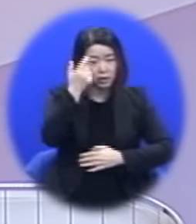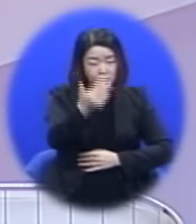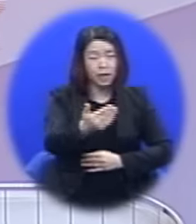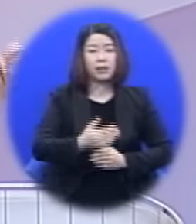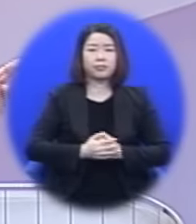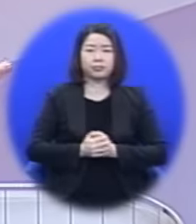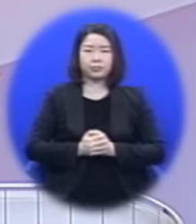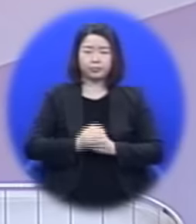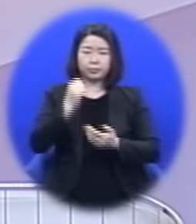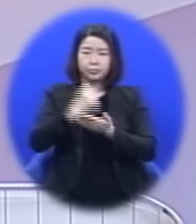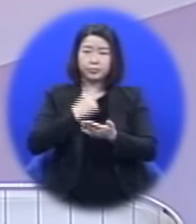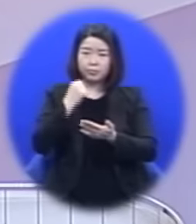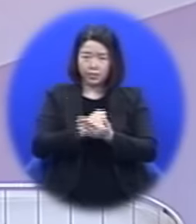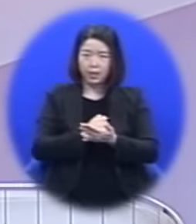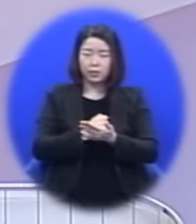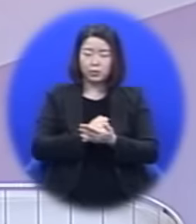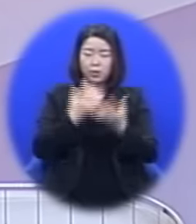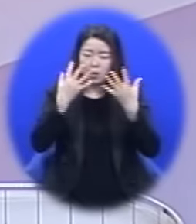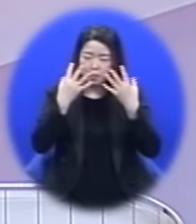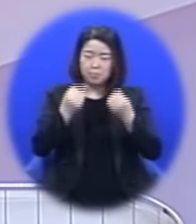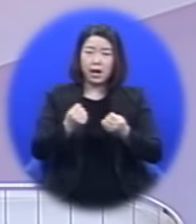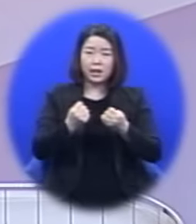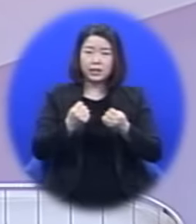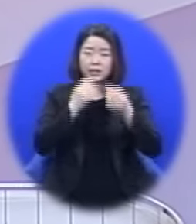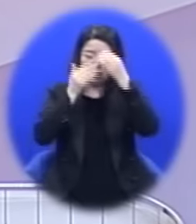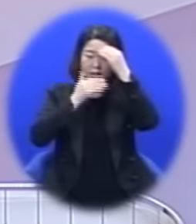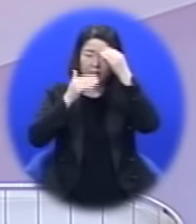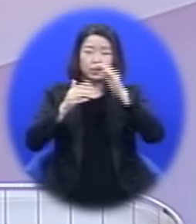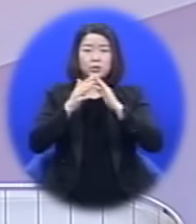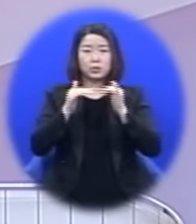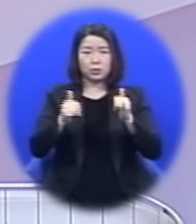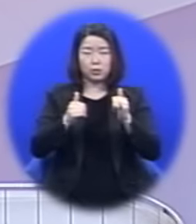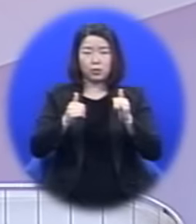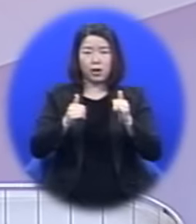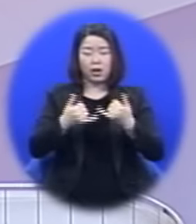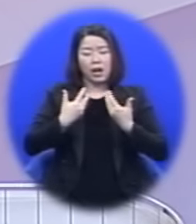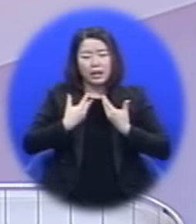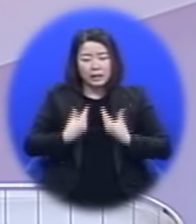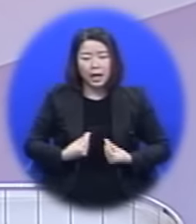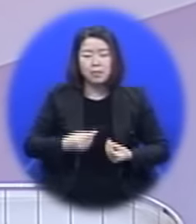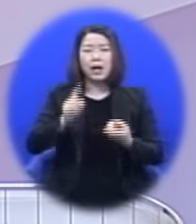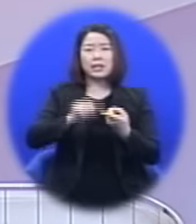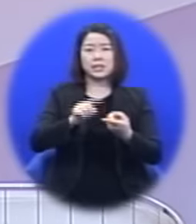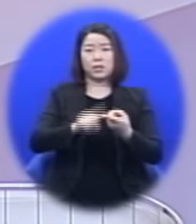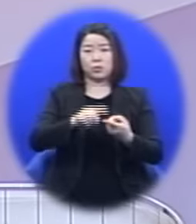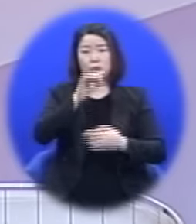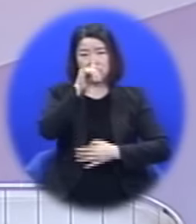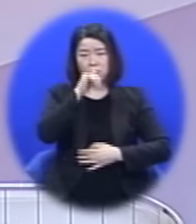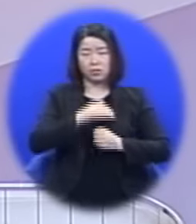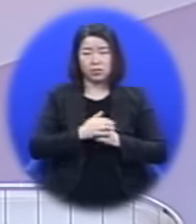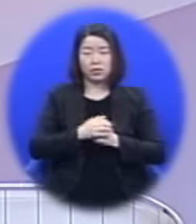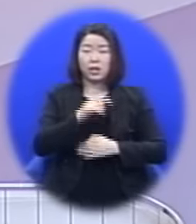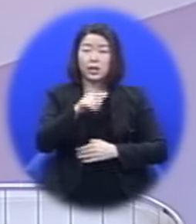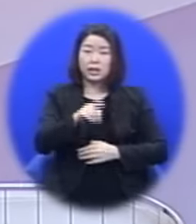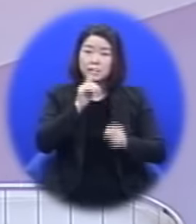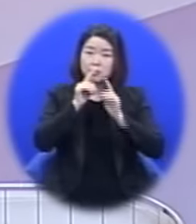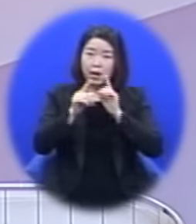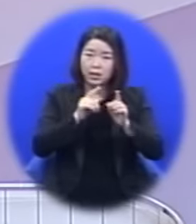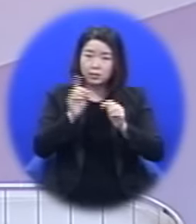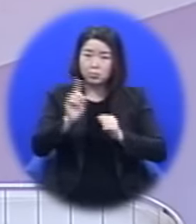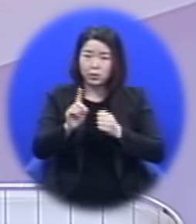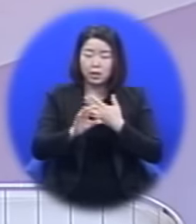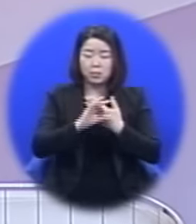안타깝게도 너무나 많은 성도들이 실제로는 완전히 낭망한 상태에 있습니다. 그 말은 기도가 그쳤다는